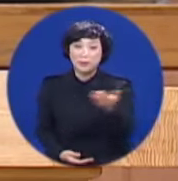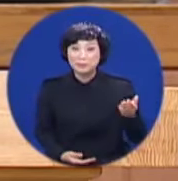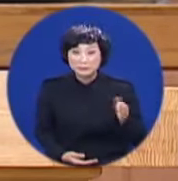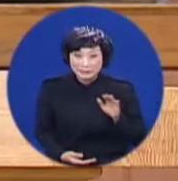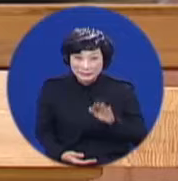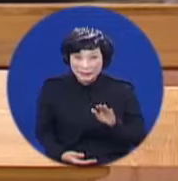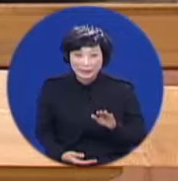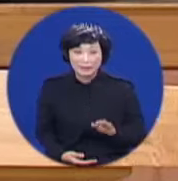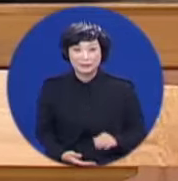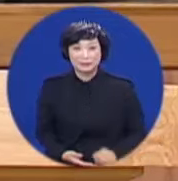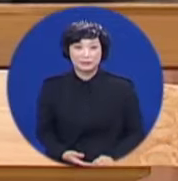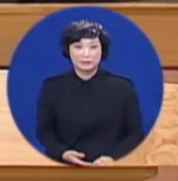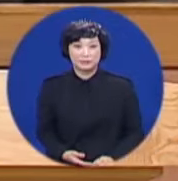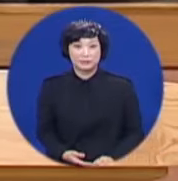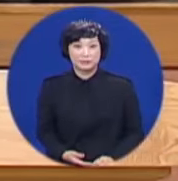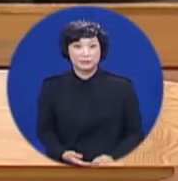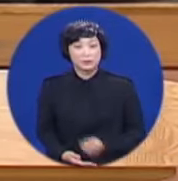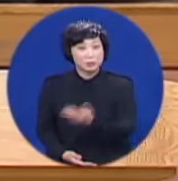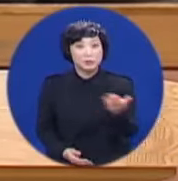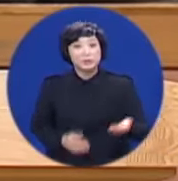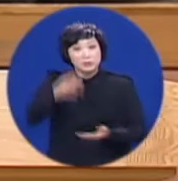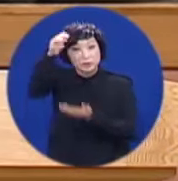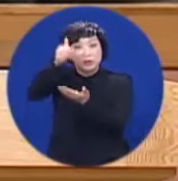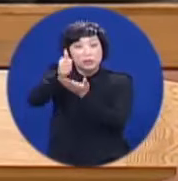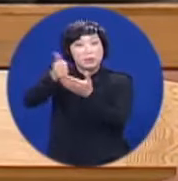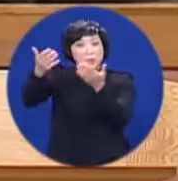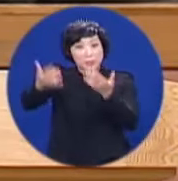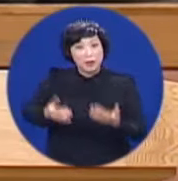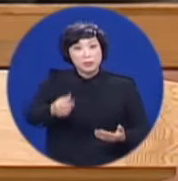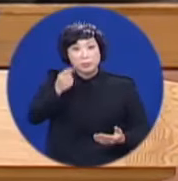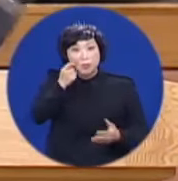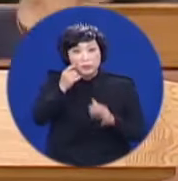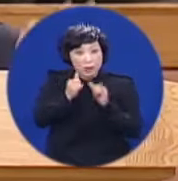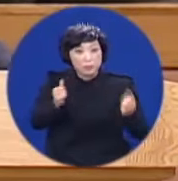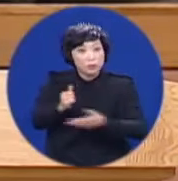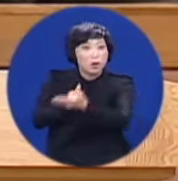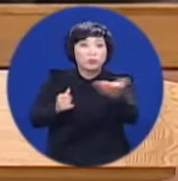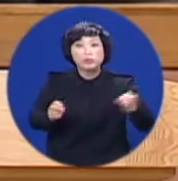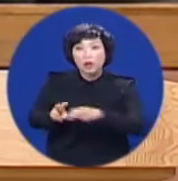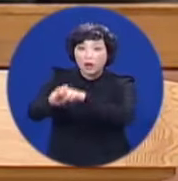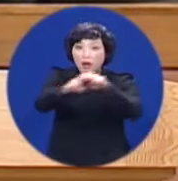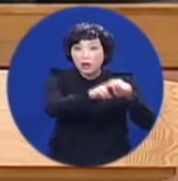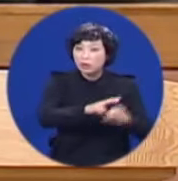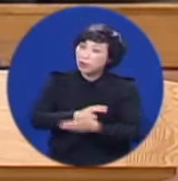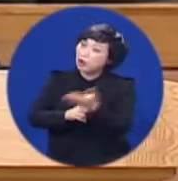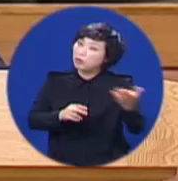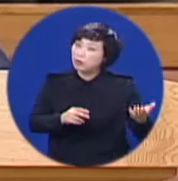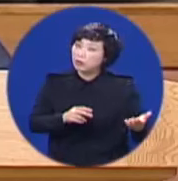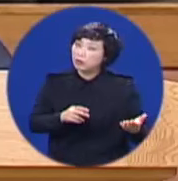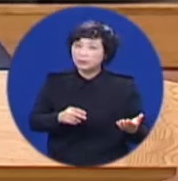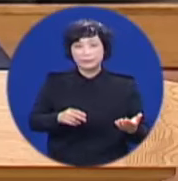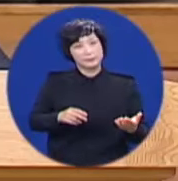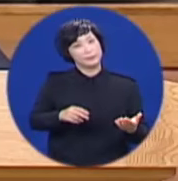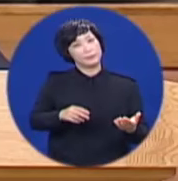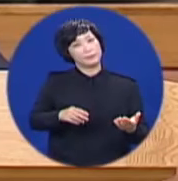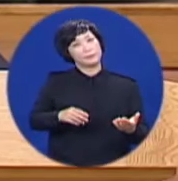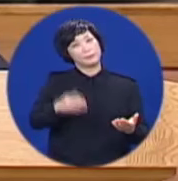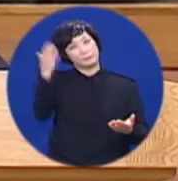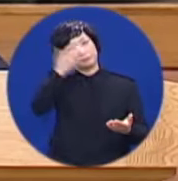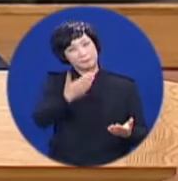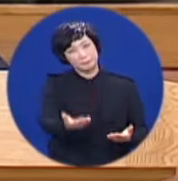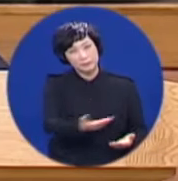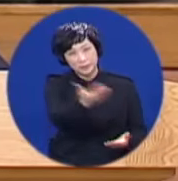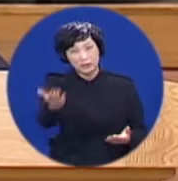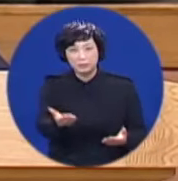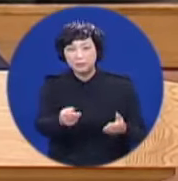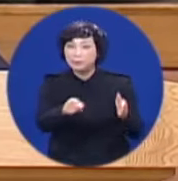여기서 성령을 받지 못한 사람이 있다면 미안해. 세상